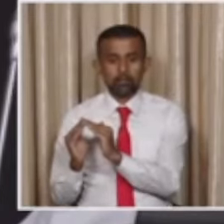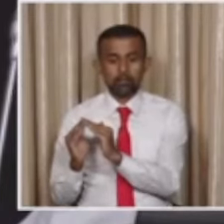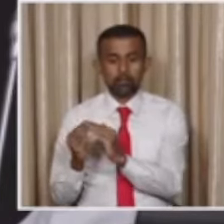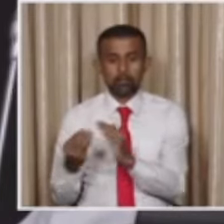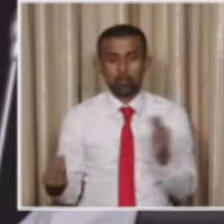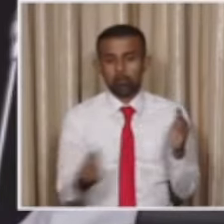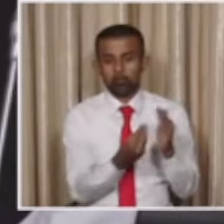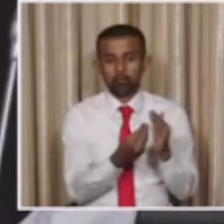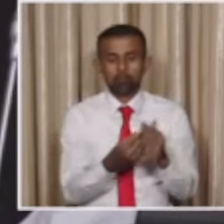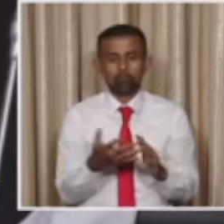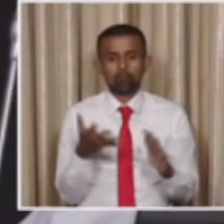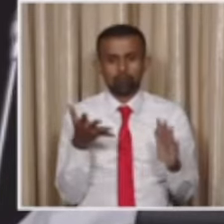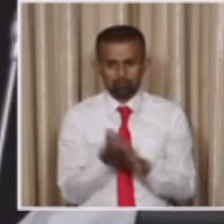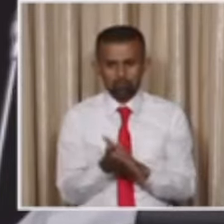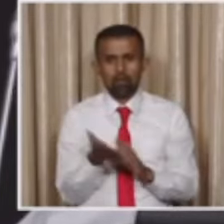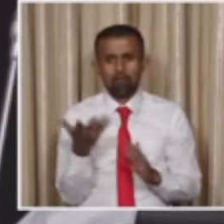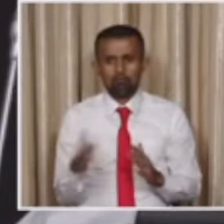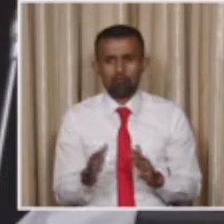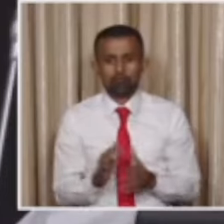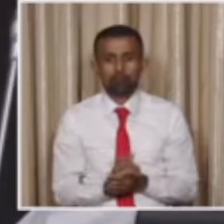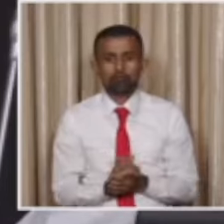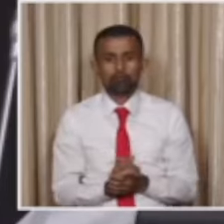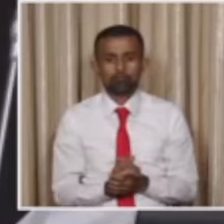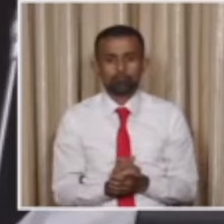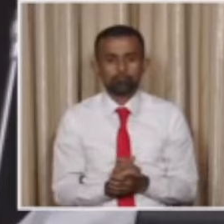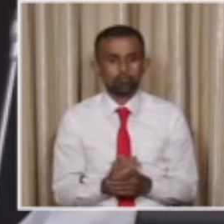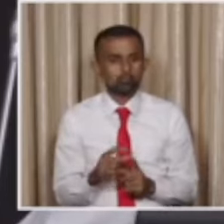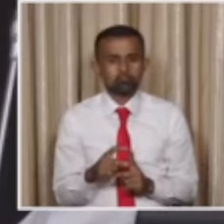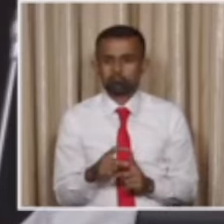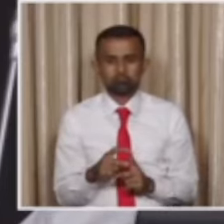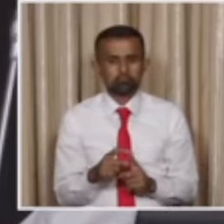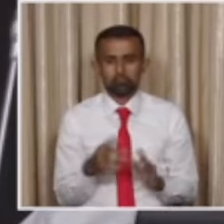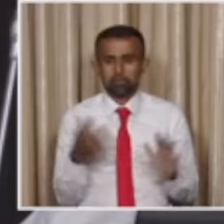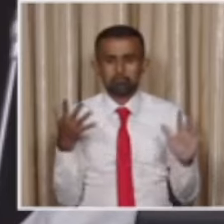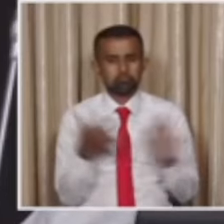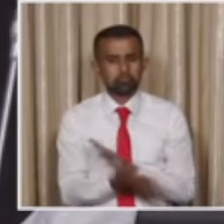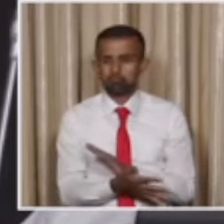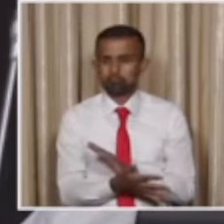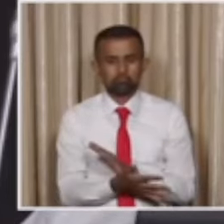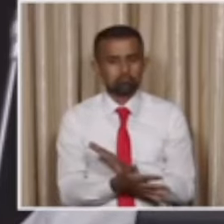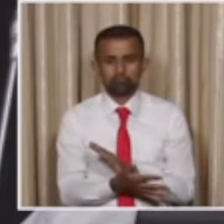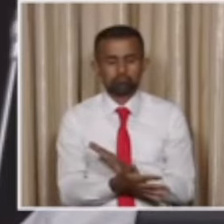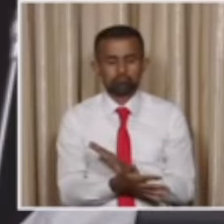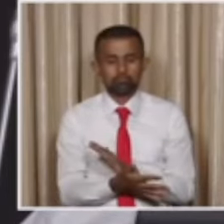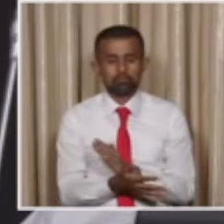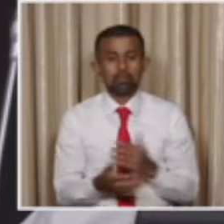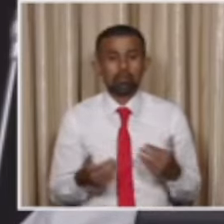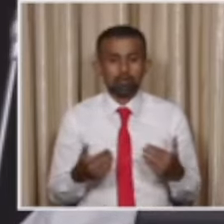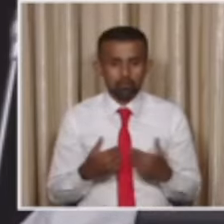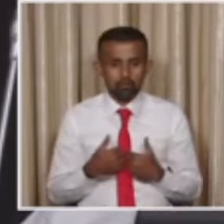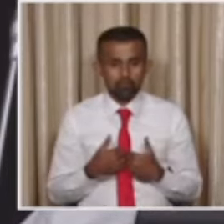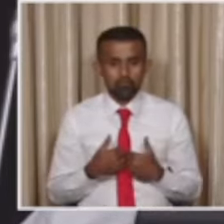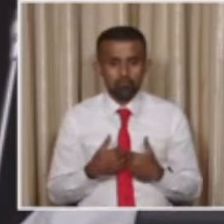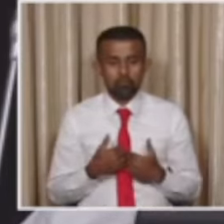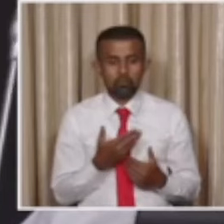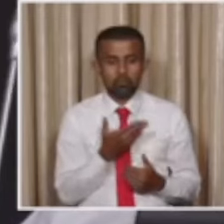කරලා එතන බරපතල වරදක් කරලා තියෙනවා. මේක ඉතාම බරපතල අපරාධ නීති යටතේ තියෙන වරදක්. එතකොට අපි මේක අපිට